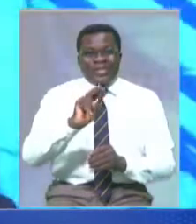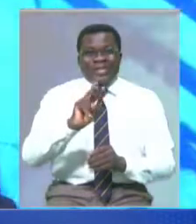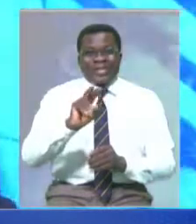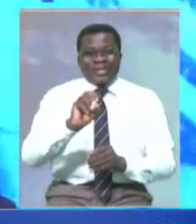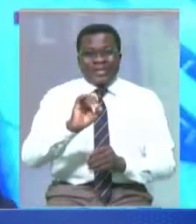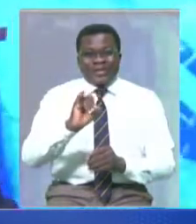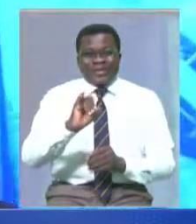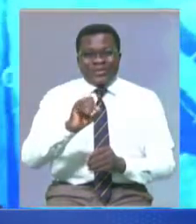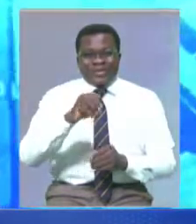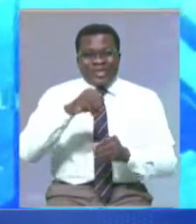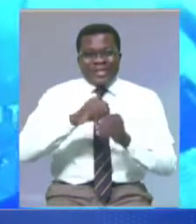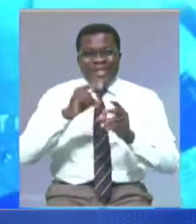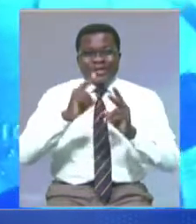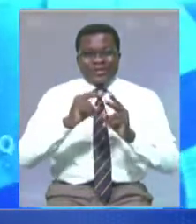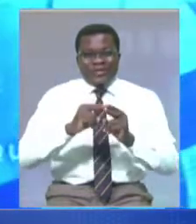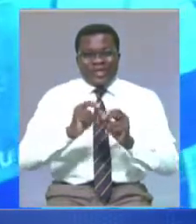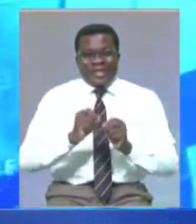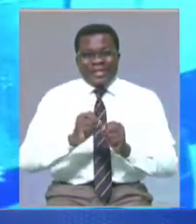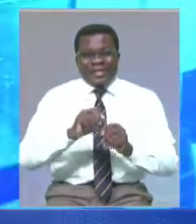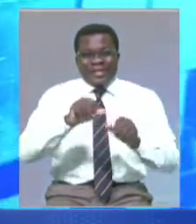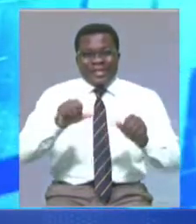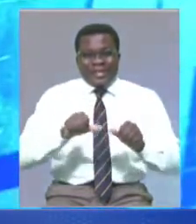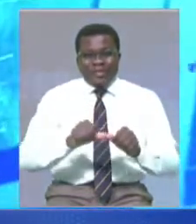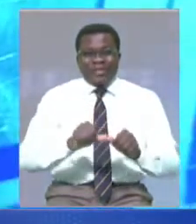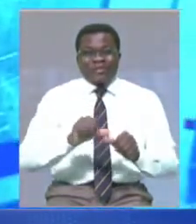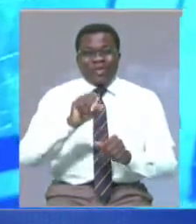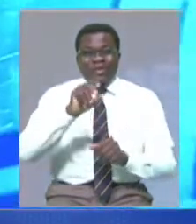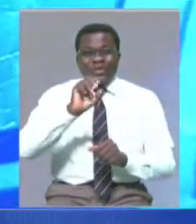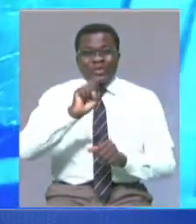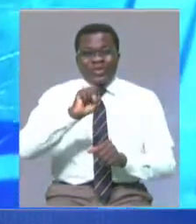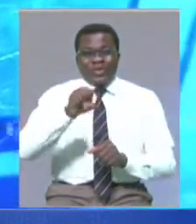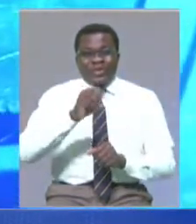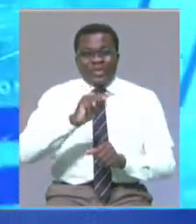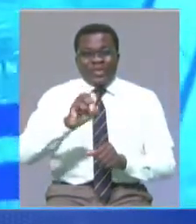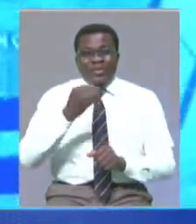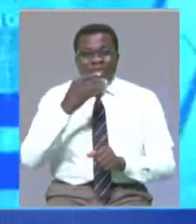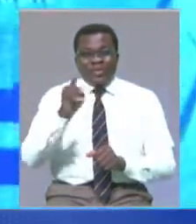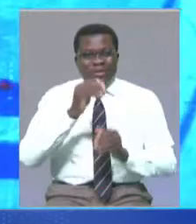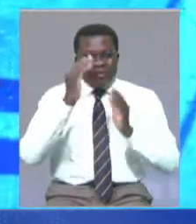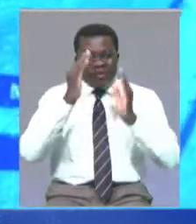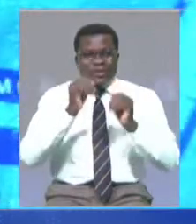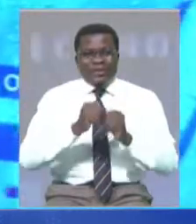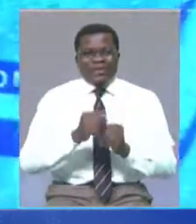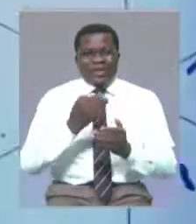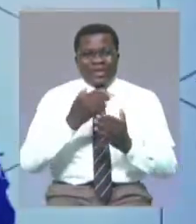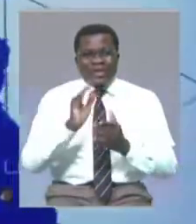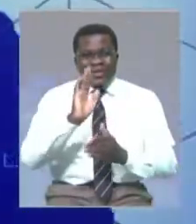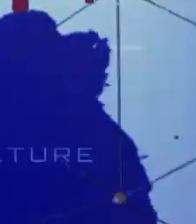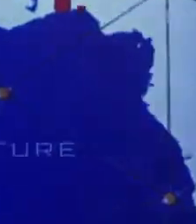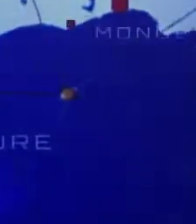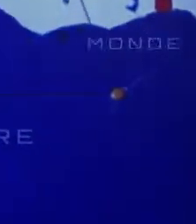de Semepoudji, dans l'arrondissement de Semepoudji. Merci de nous avoir suivis. À très très bientôt.